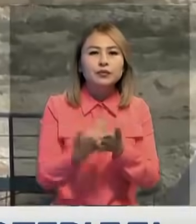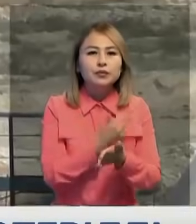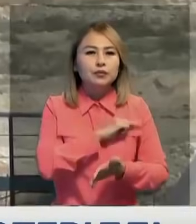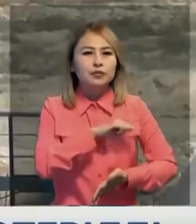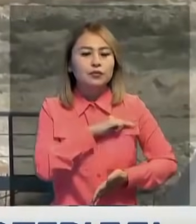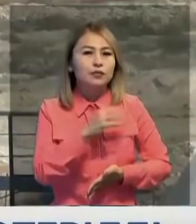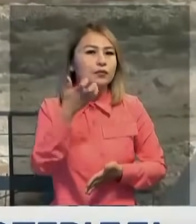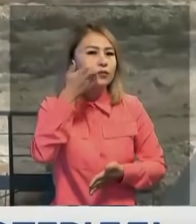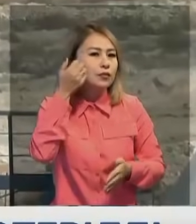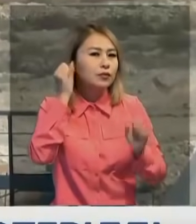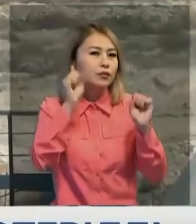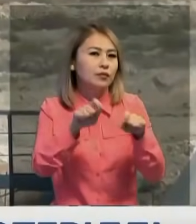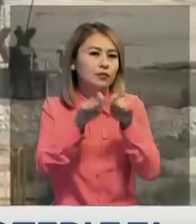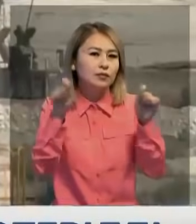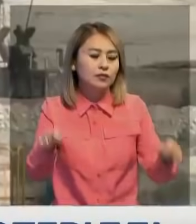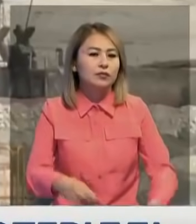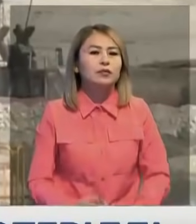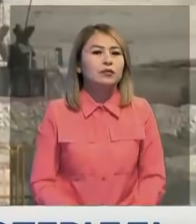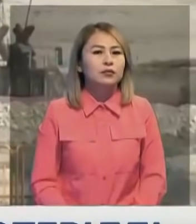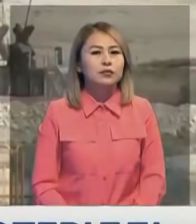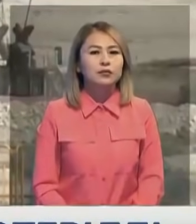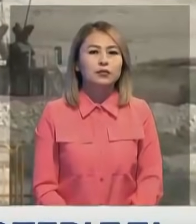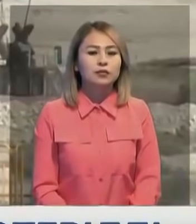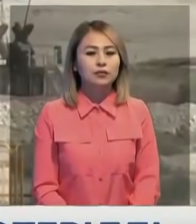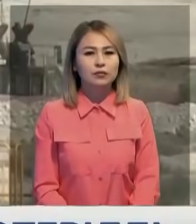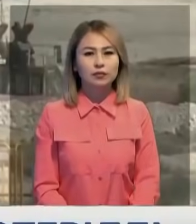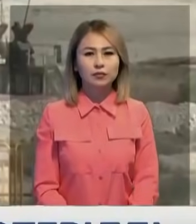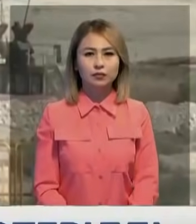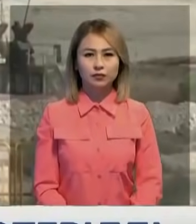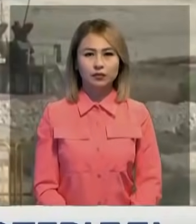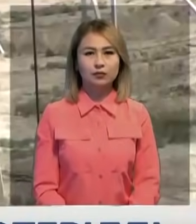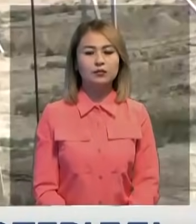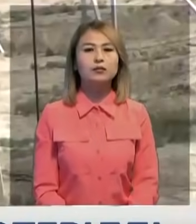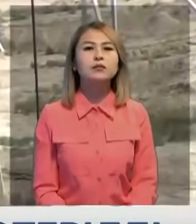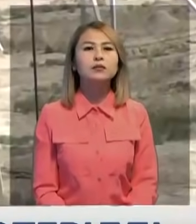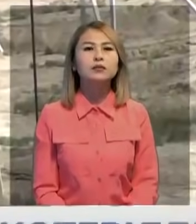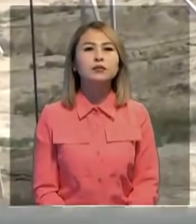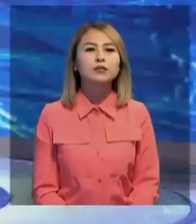арқасында жаңа жұмыс орындары да ашылады, дейді ведомство басшысы.